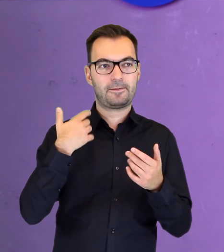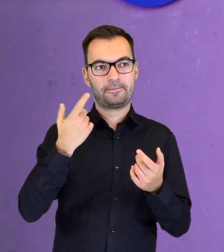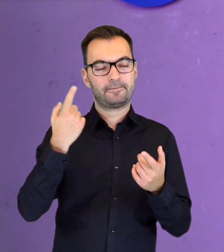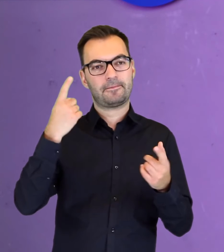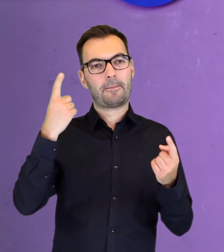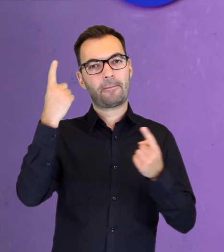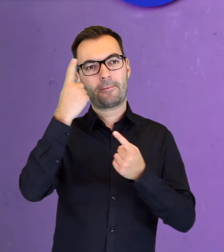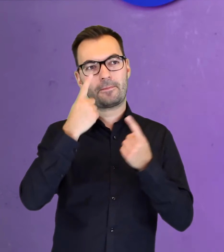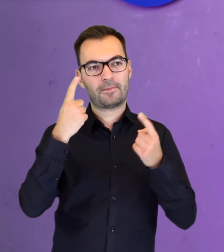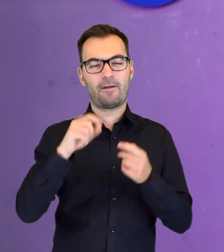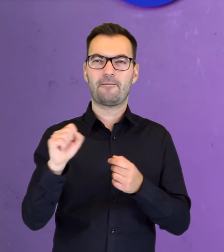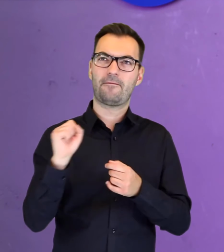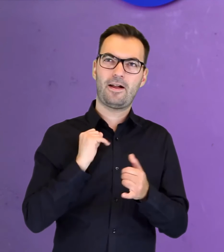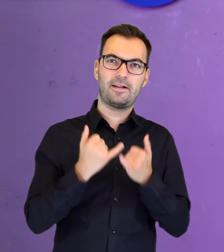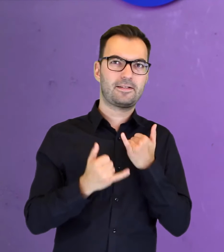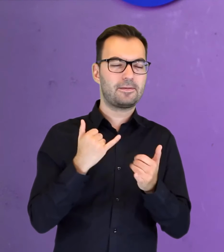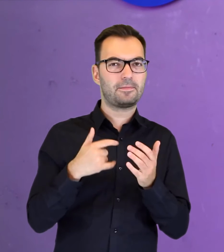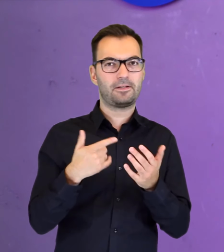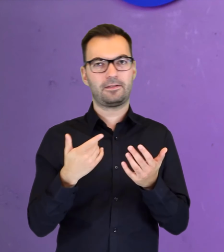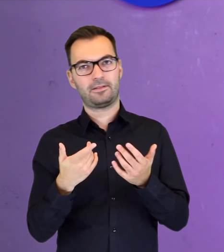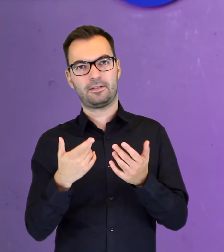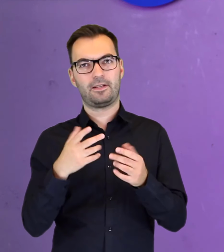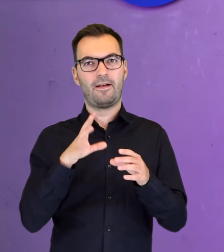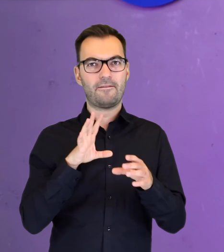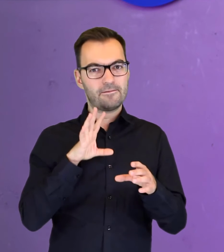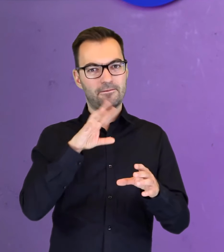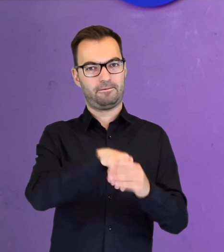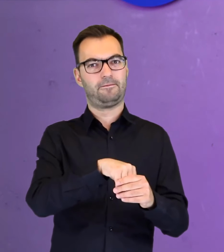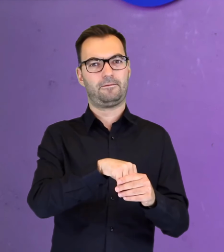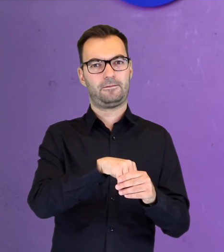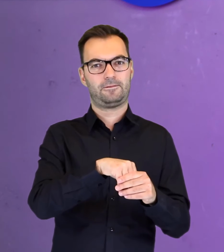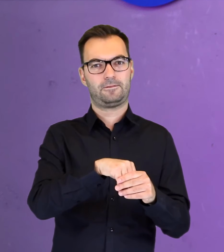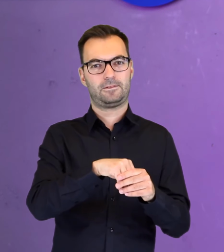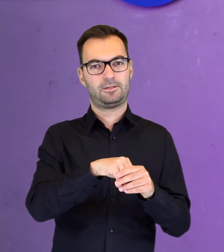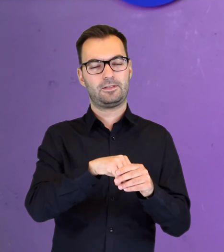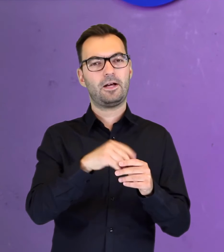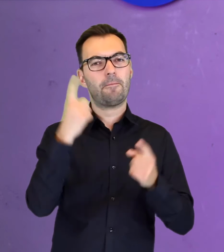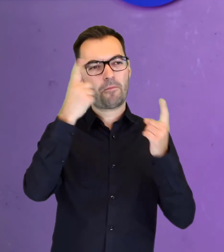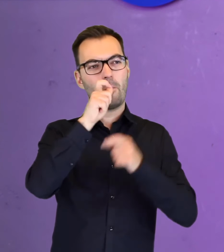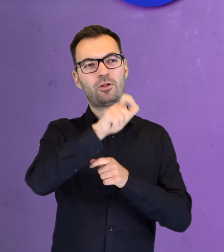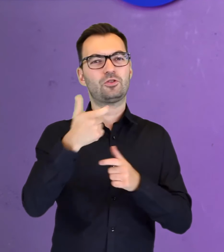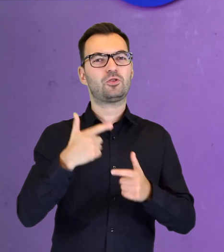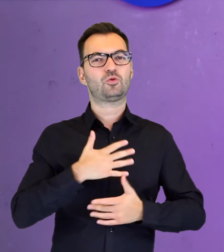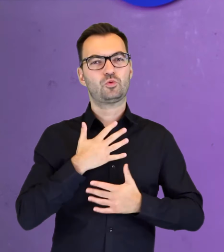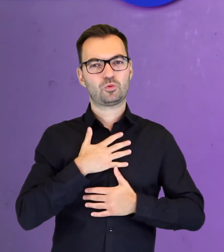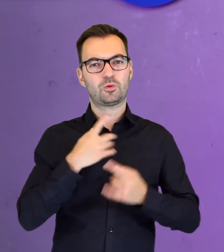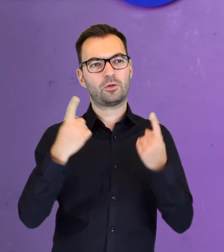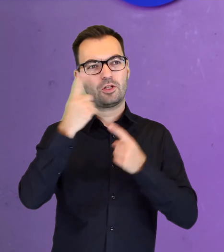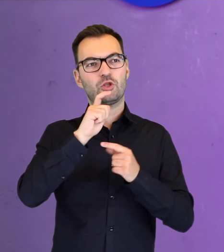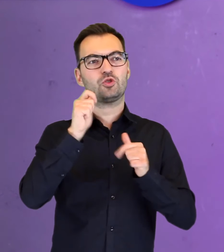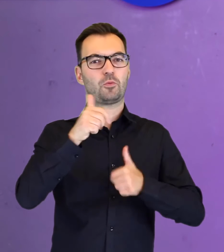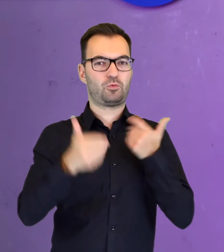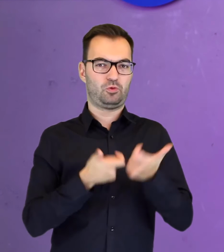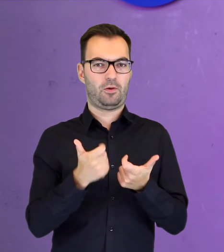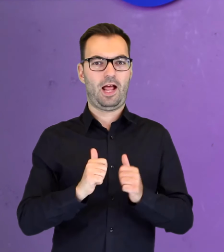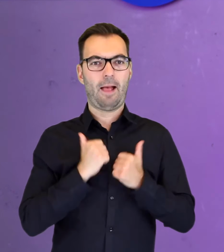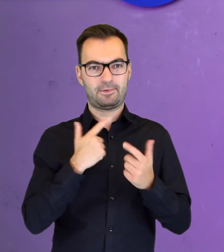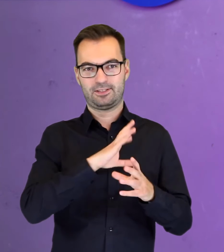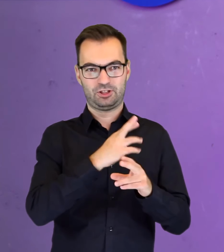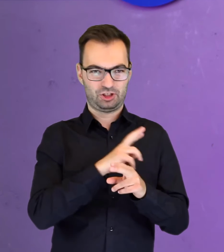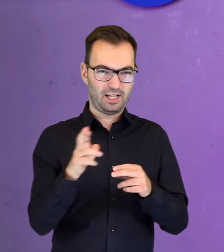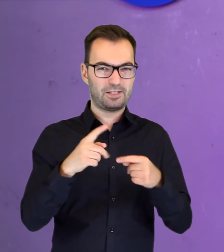Jak korzystać narodziła się taka perspektywa fajnie byłoby tak naprawdę wejść w buty tych